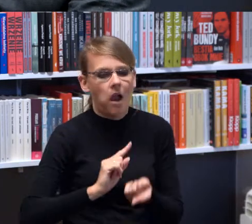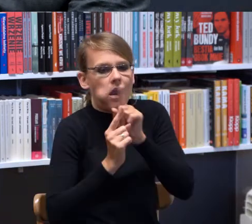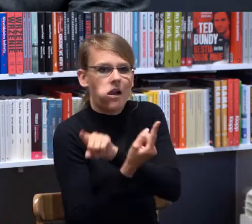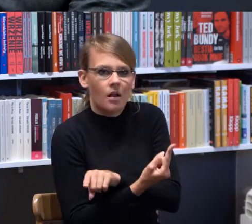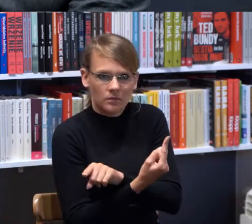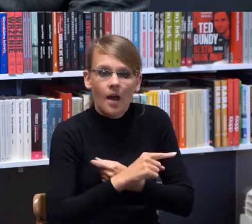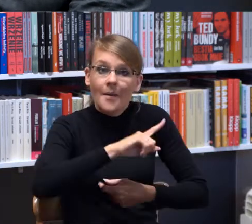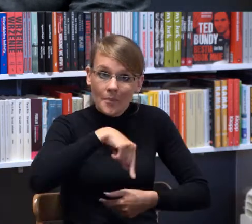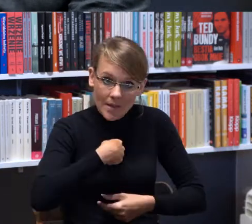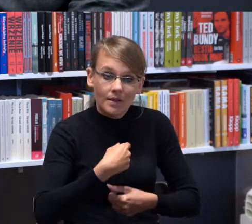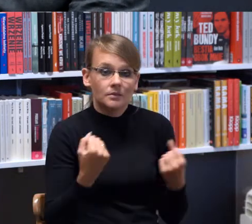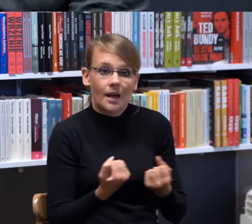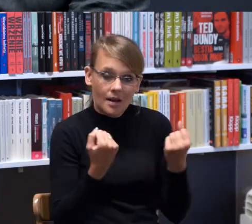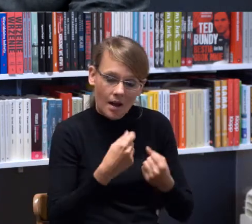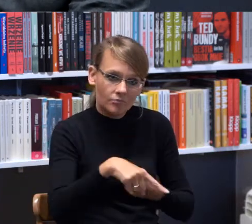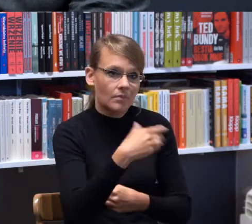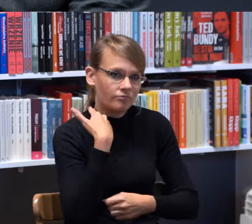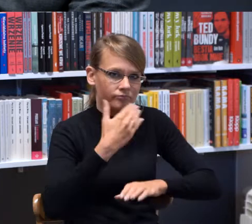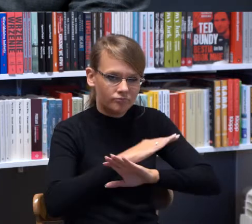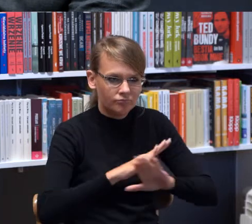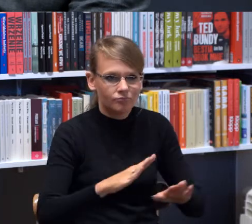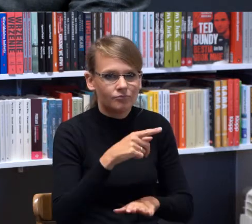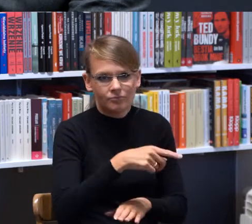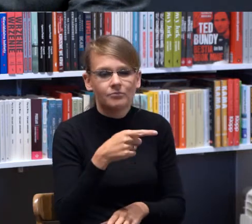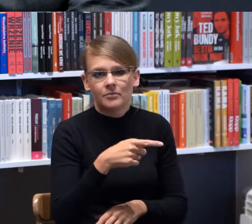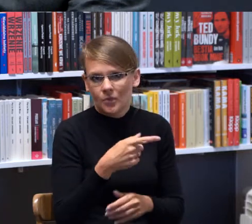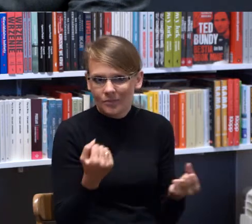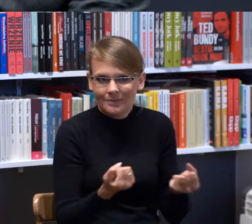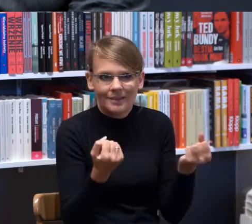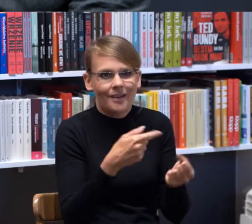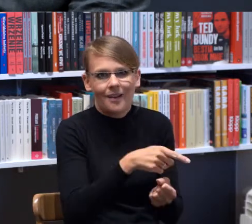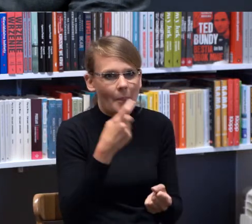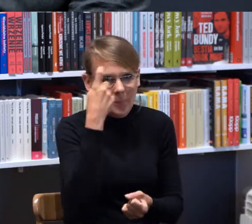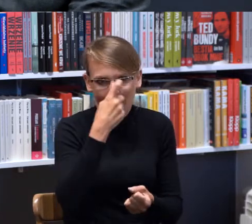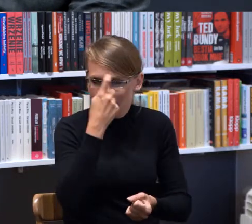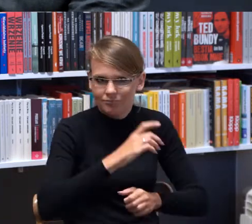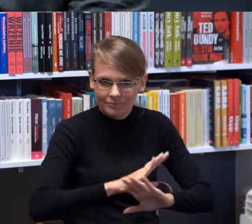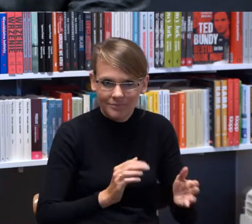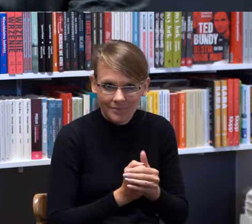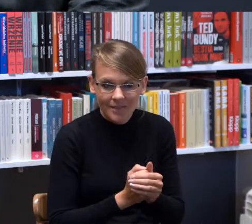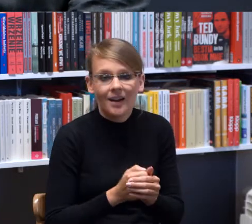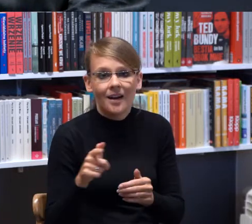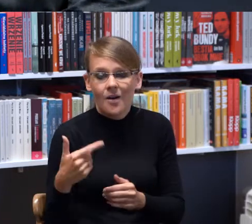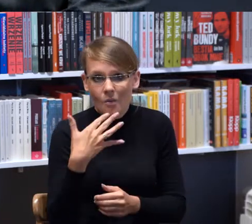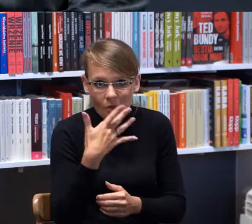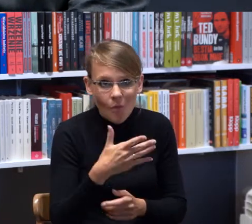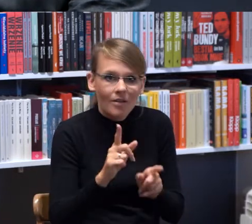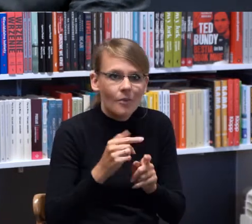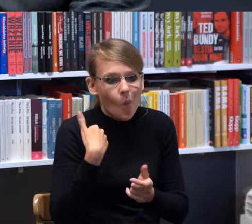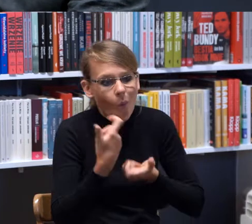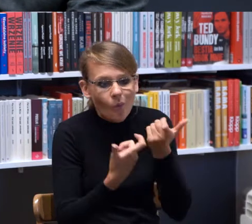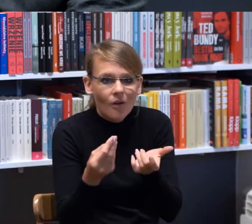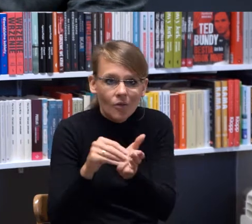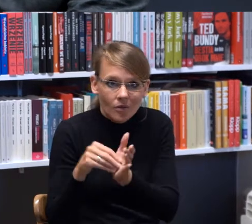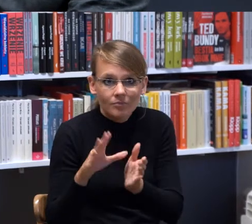walczą o trzeźwość narodu i zaczęli oczywiście za tą deklaracją szły czyny i na przykład